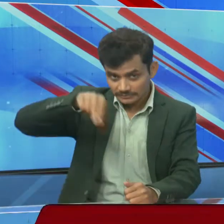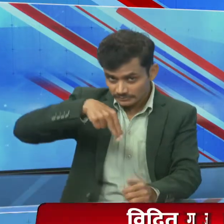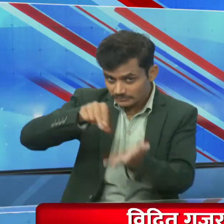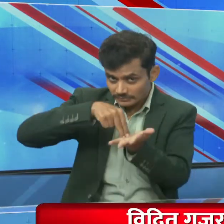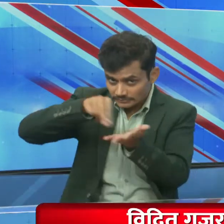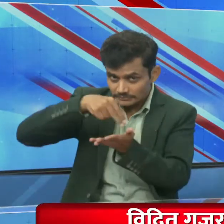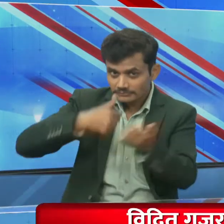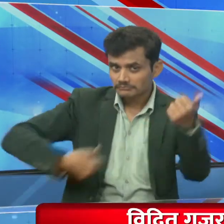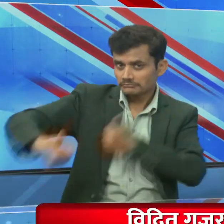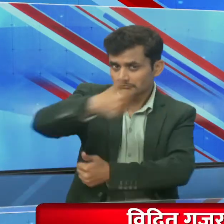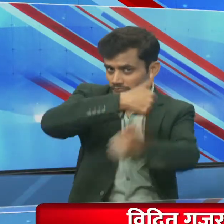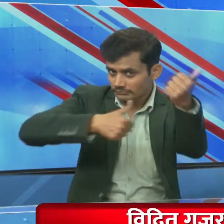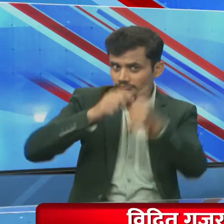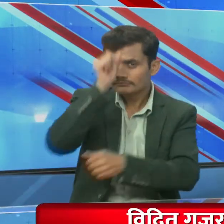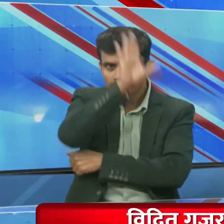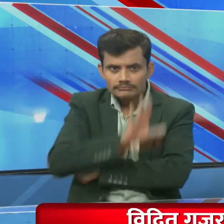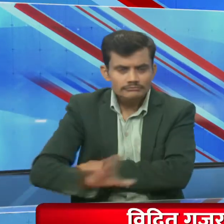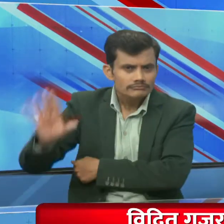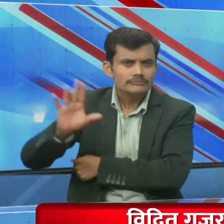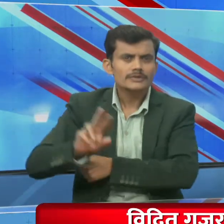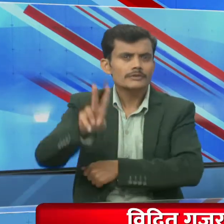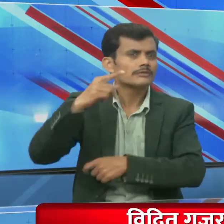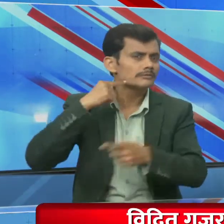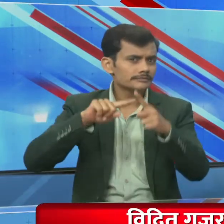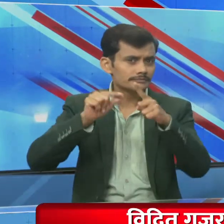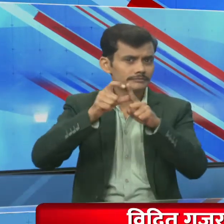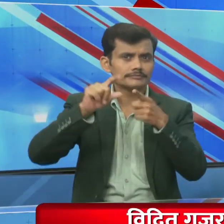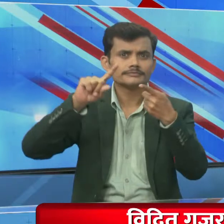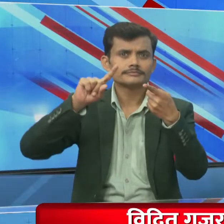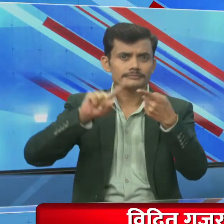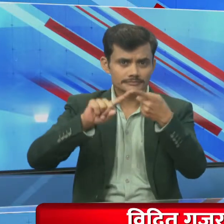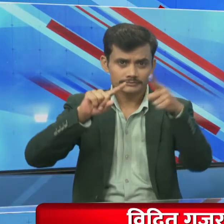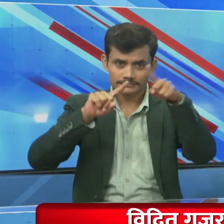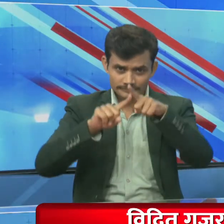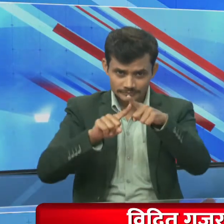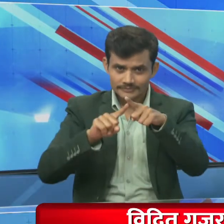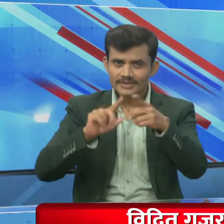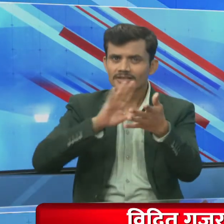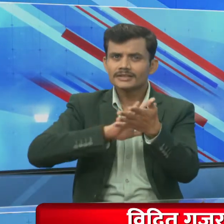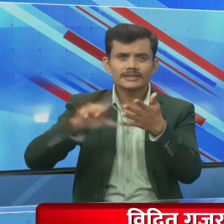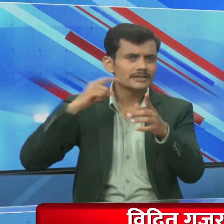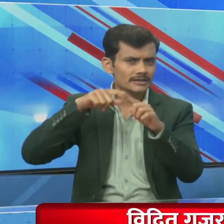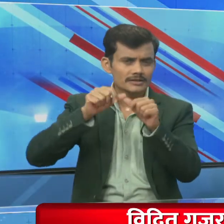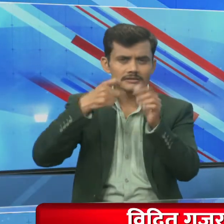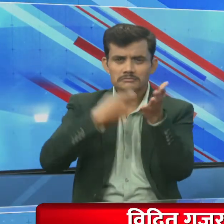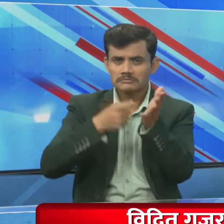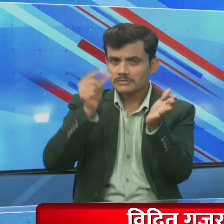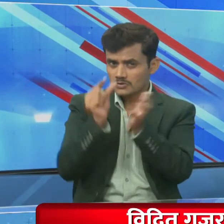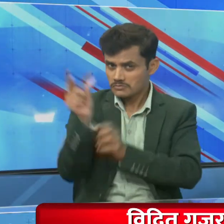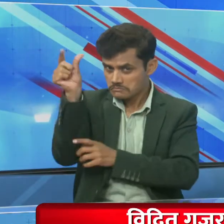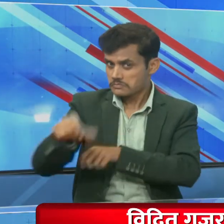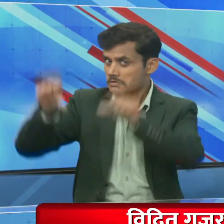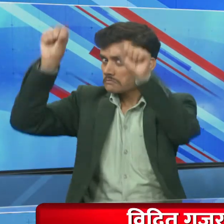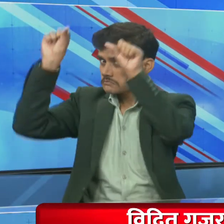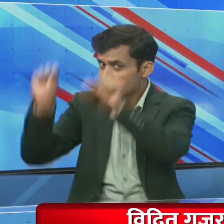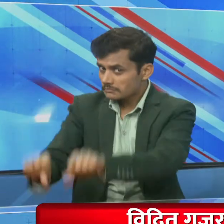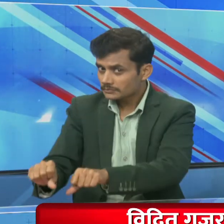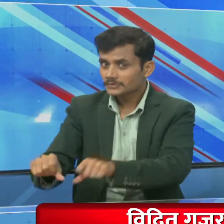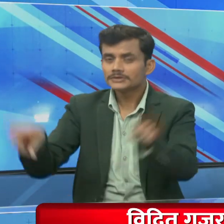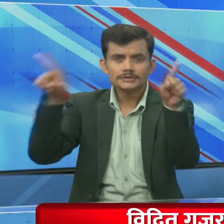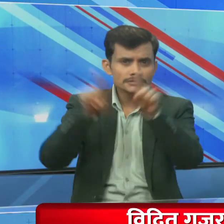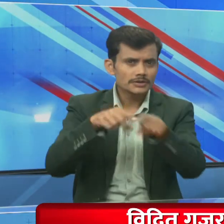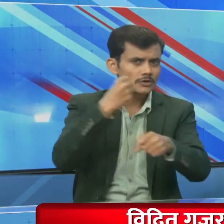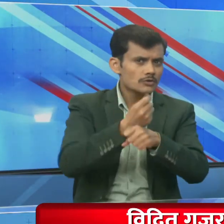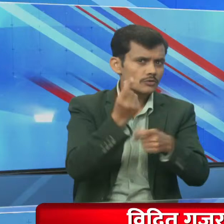कैंडिडेट्स शतरंज टूर्नामेंट में भारत के विदित गुजराती ने हिकारू नाकामुरा को हराकर किया बड़ा उलटफेर। वहीं